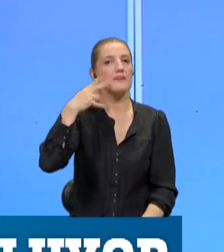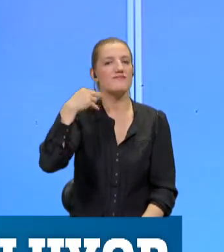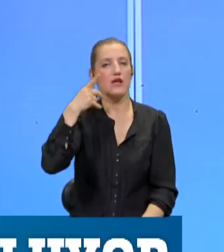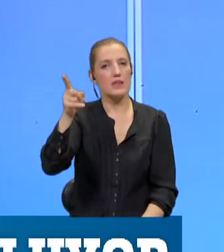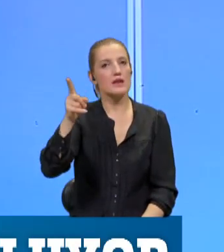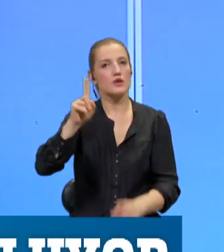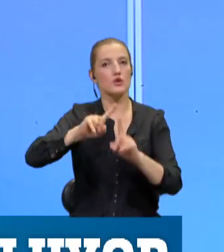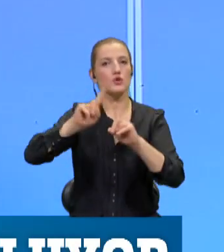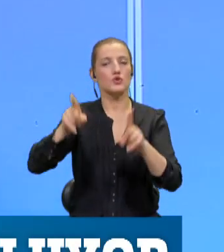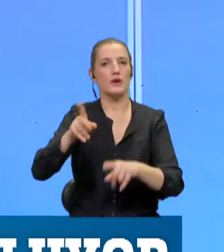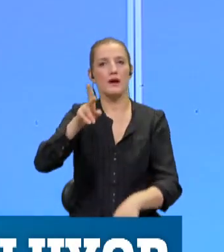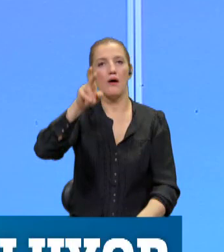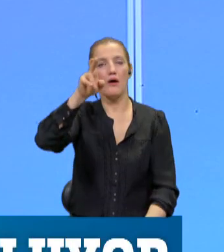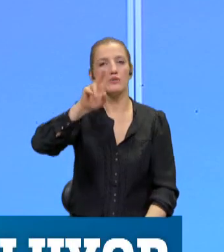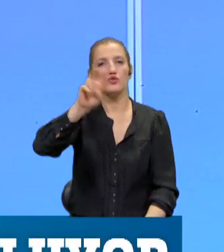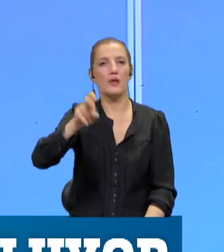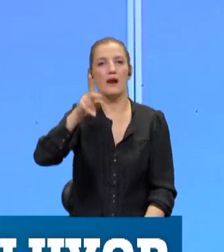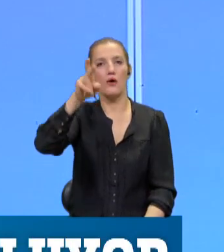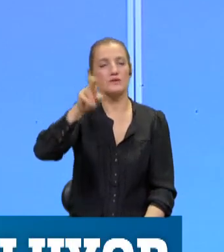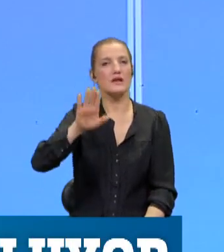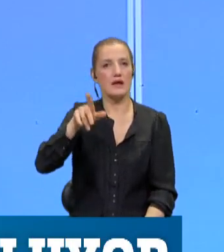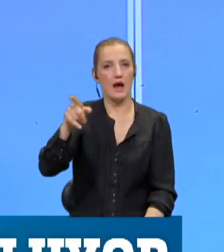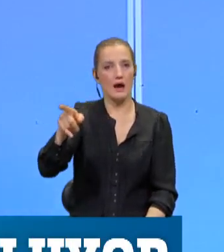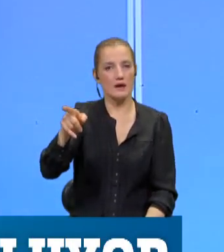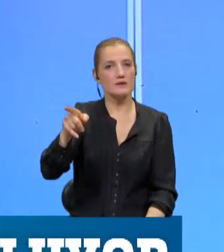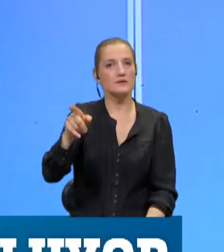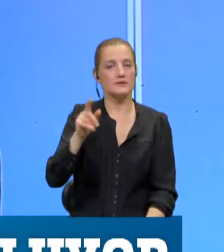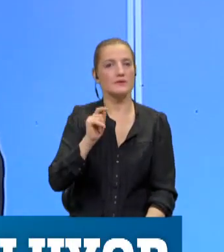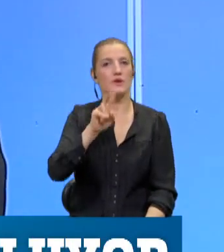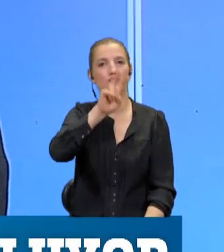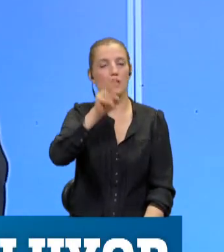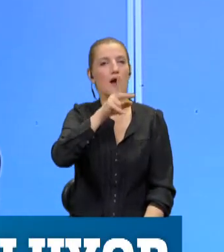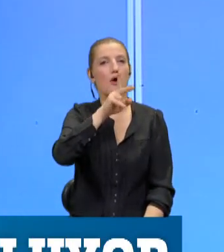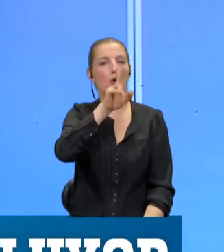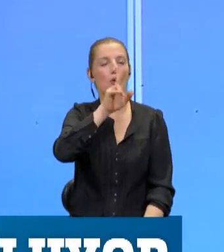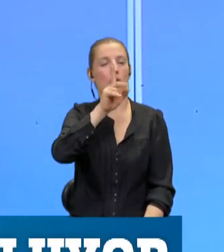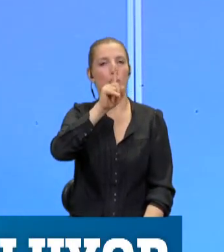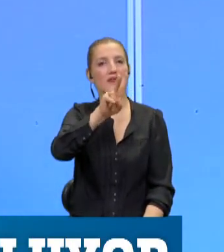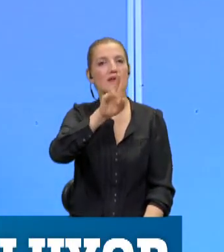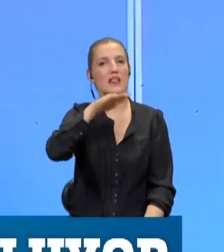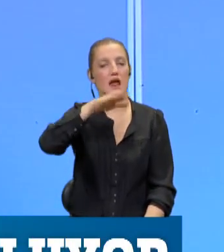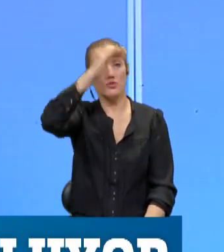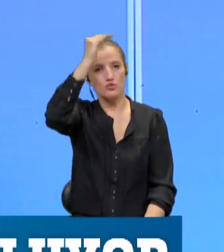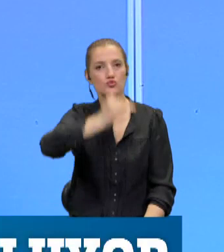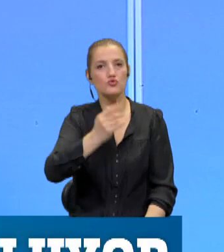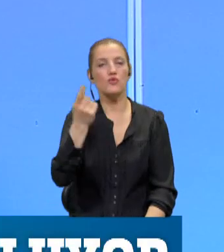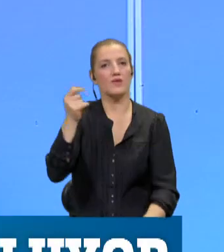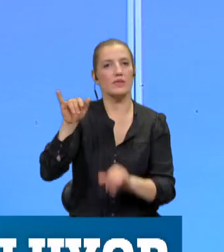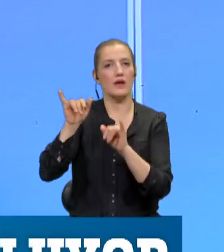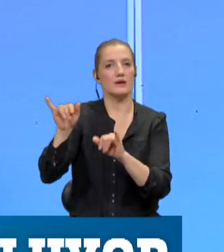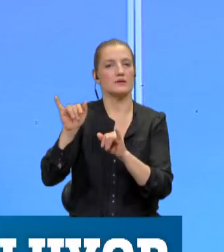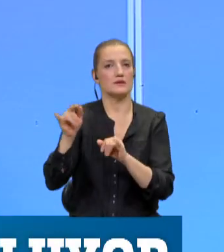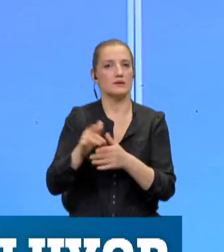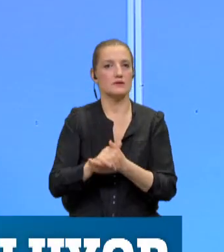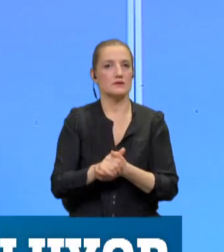dükkanında dolar 18 Ken fiyatı aynı olan ürün dolar 12'ye düştükten sonra da aynı ydi Evet